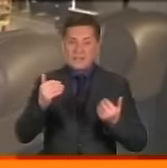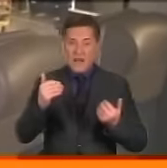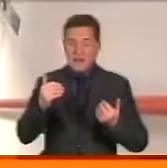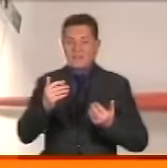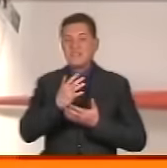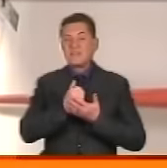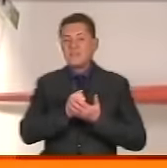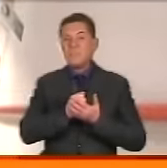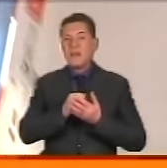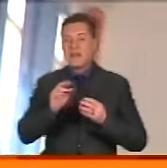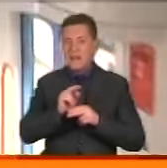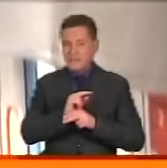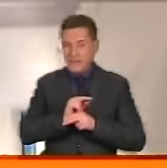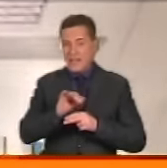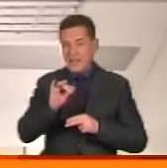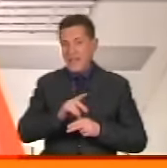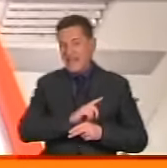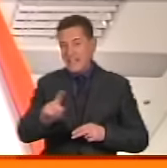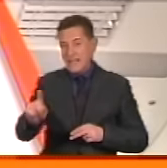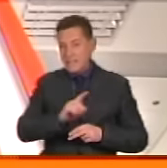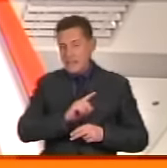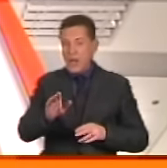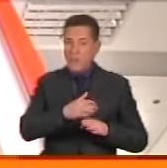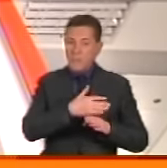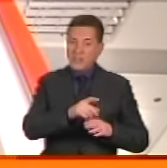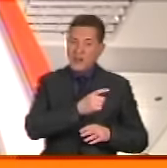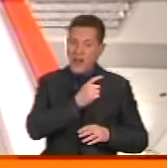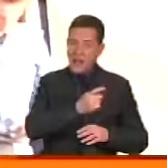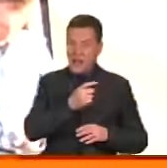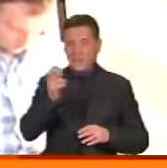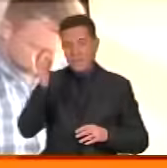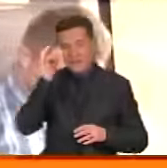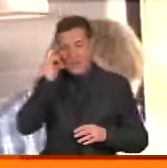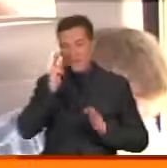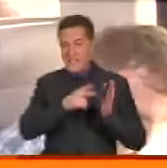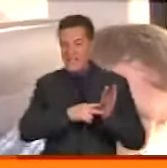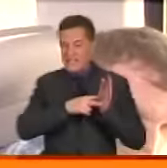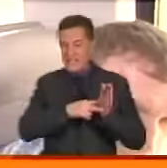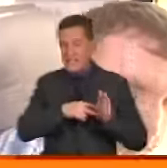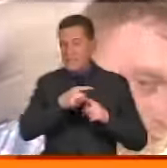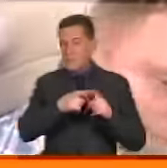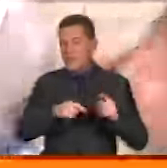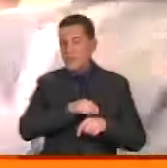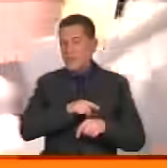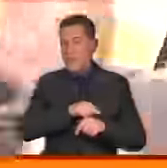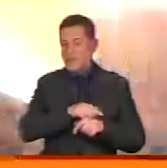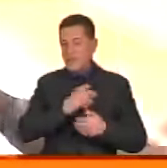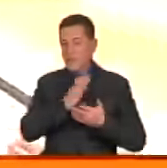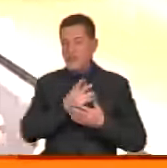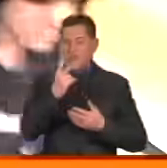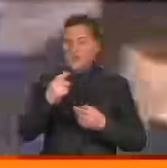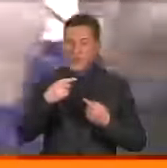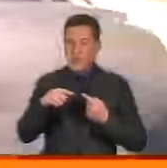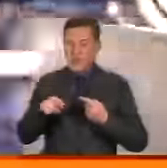вберегли. Тепер от і їздитиме між Харковом і Києвом. У дорозі 7,5 годин. Є перший і другий клас. Різняться